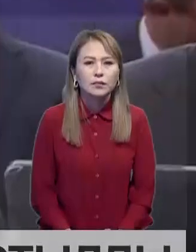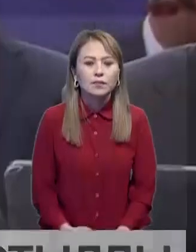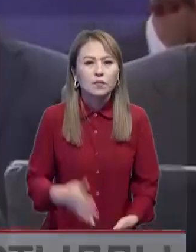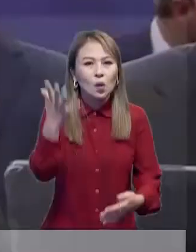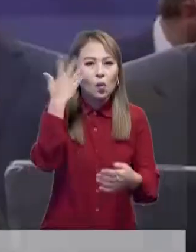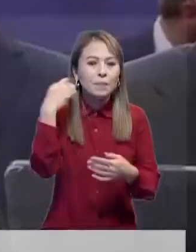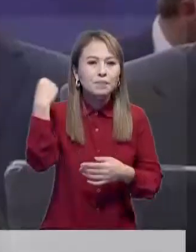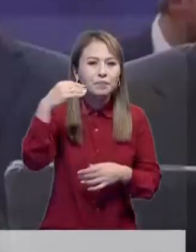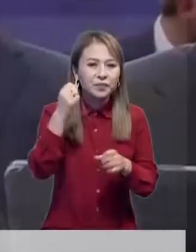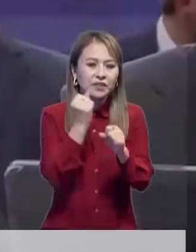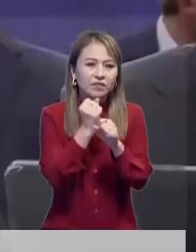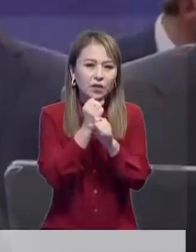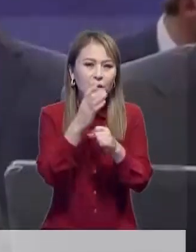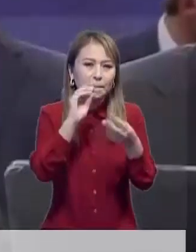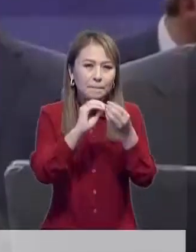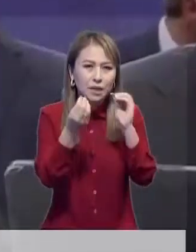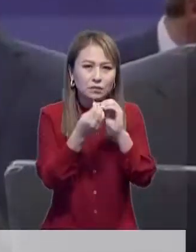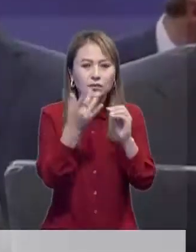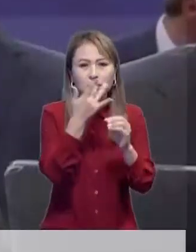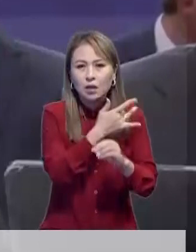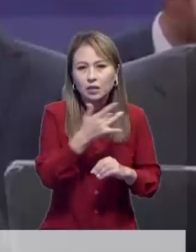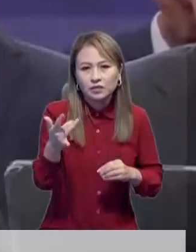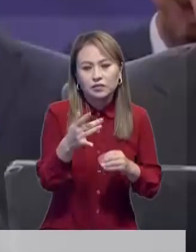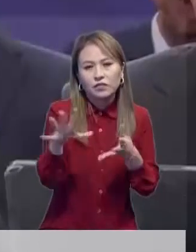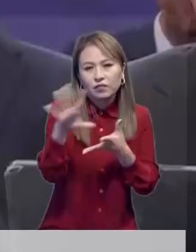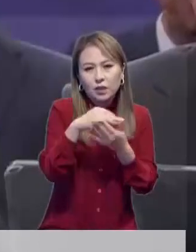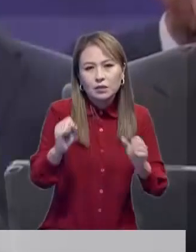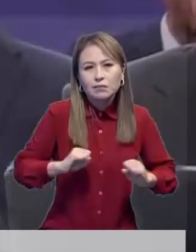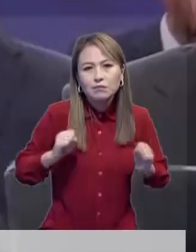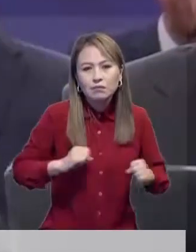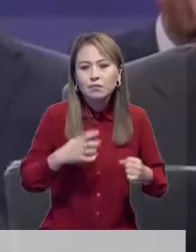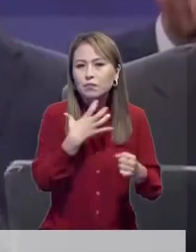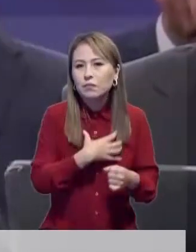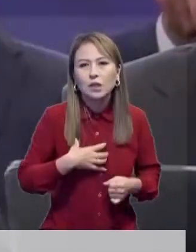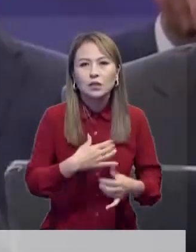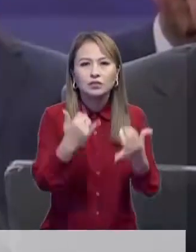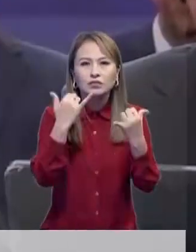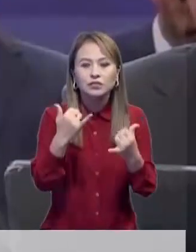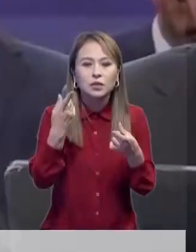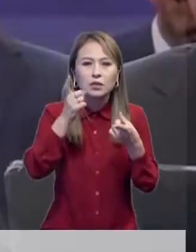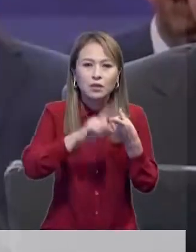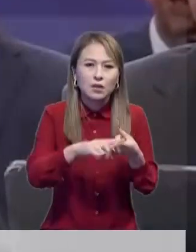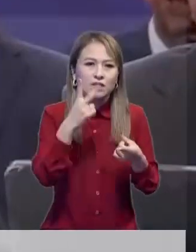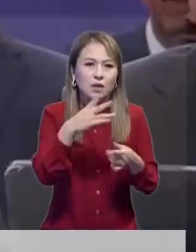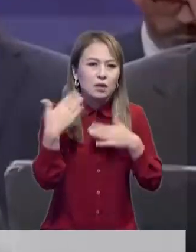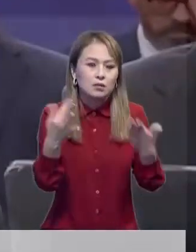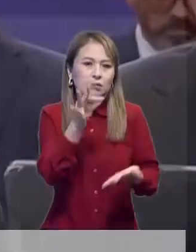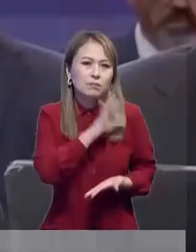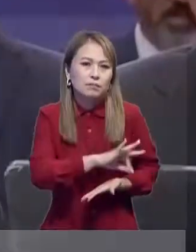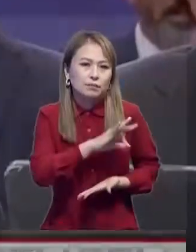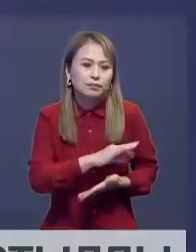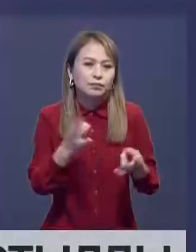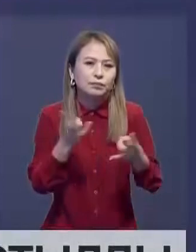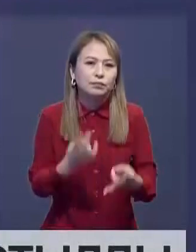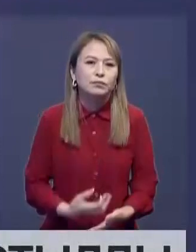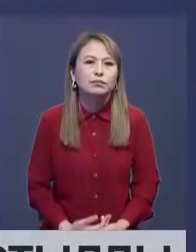Үзіліс кезінде шиеленіскен жағдайды саяси тұрғыда шешуге барынша күш жұмсауымыз маңызды. Бұл бітім екі тараптың да пайдасына шешілуге тиіс.